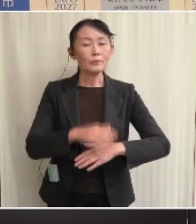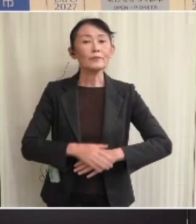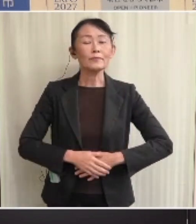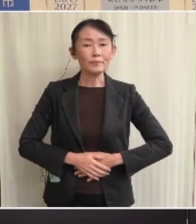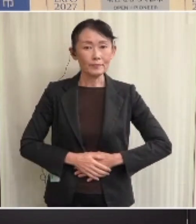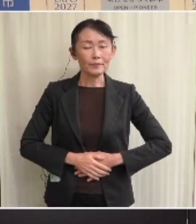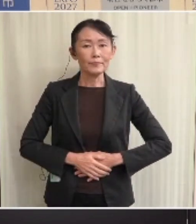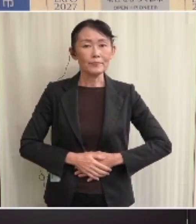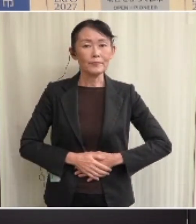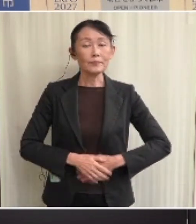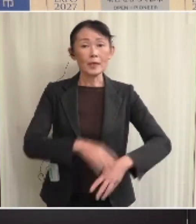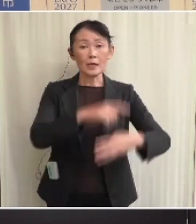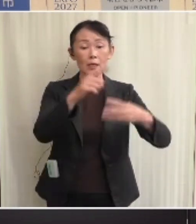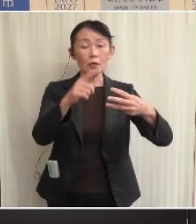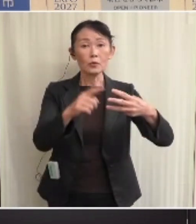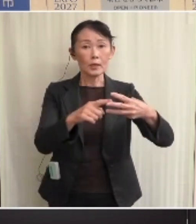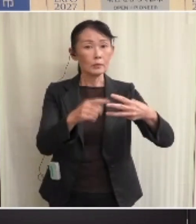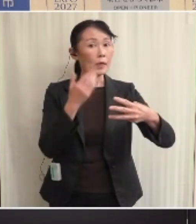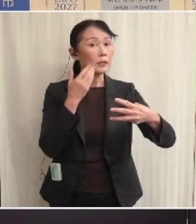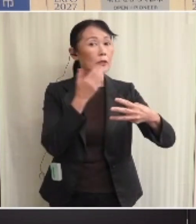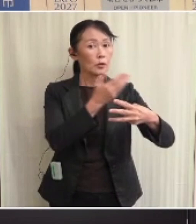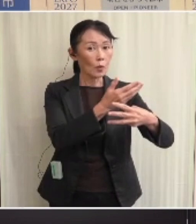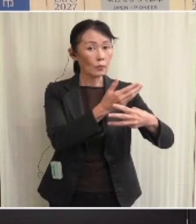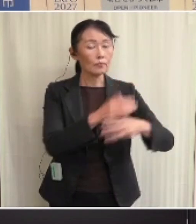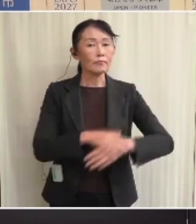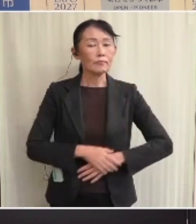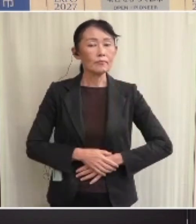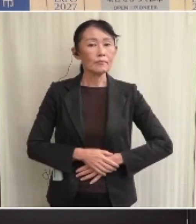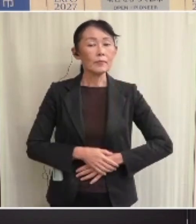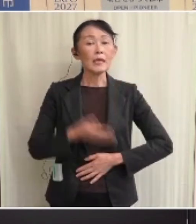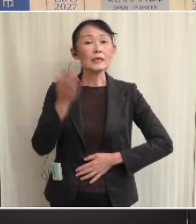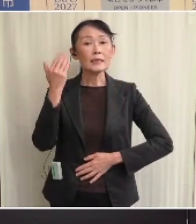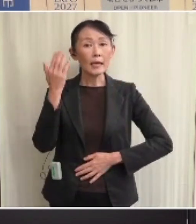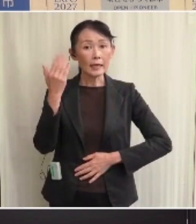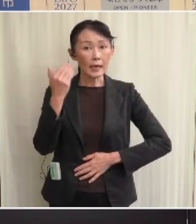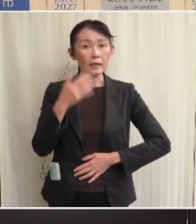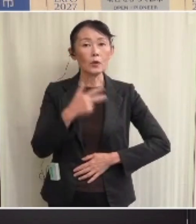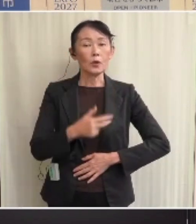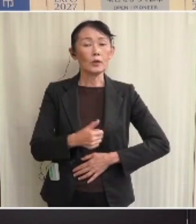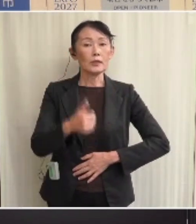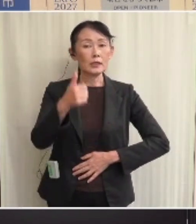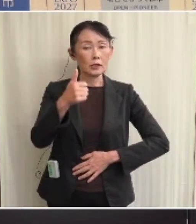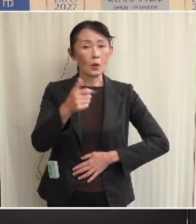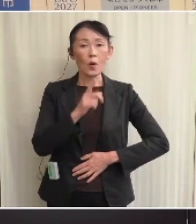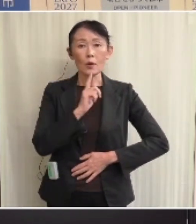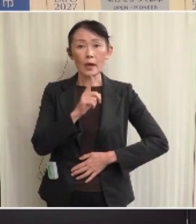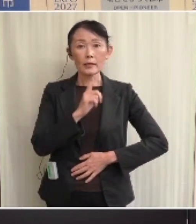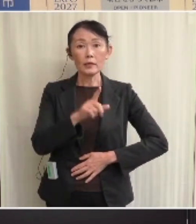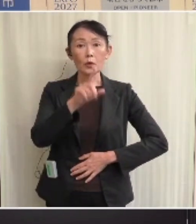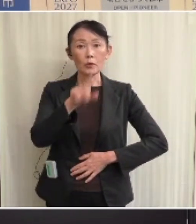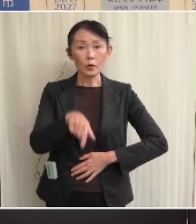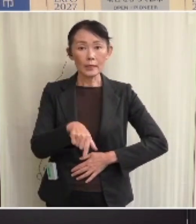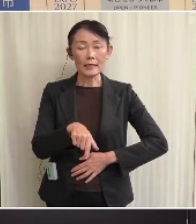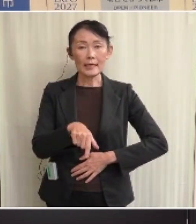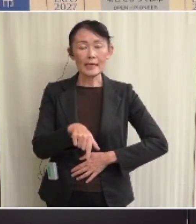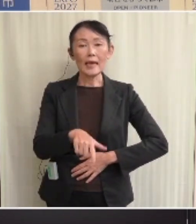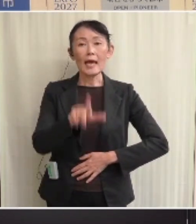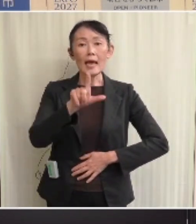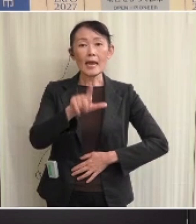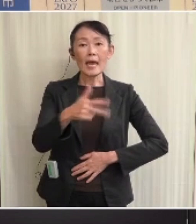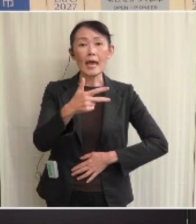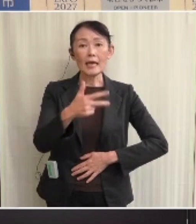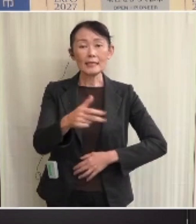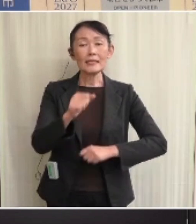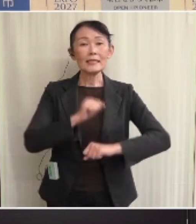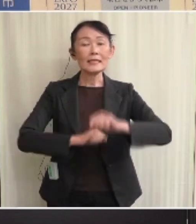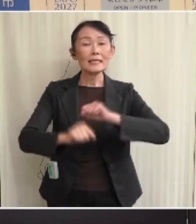ありがとうございます。続いてですね、前回の市長会見後に西勝との動きがあ